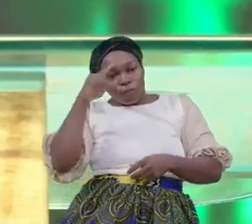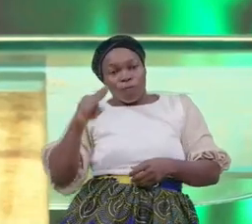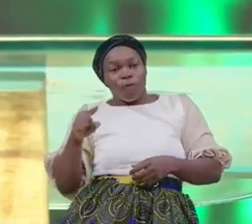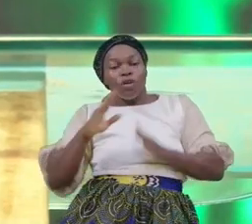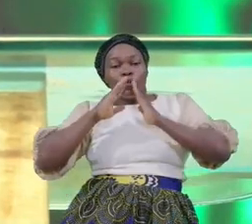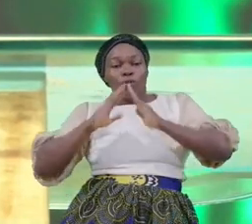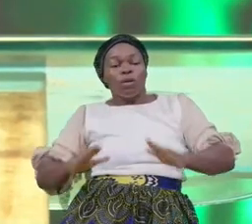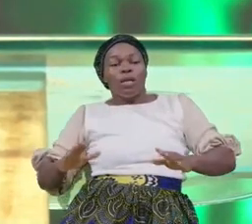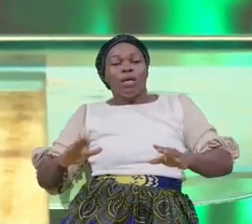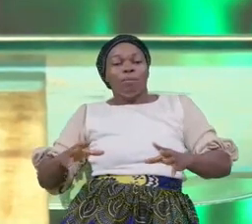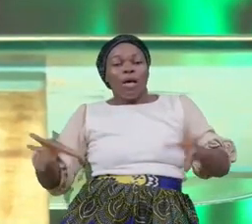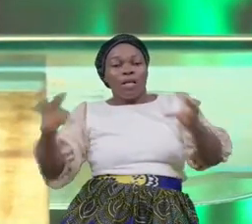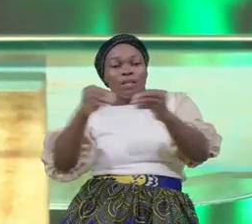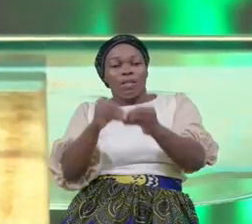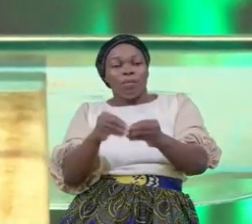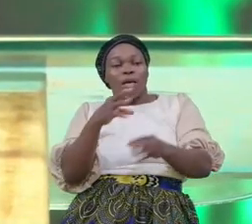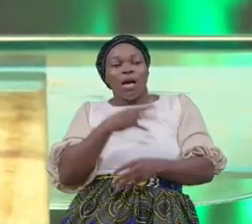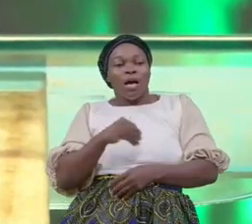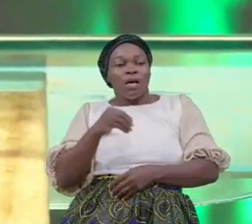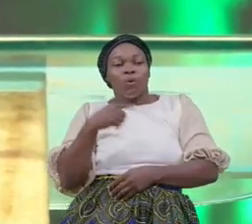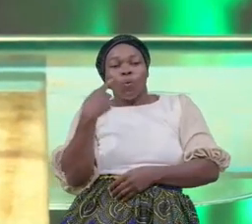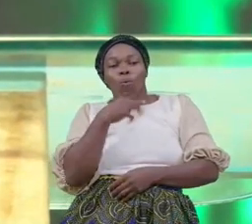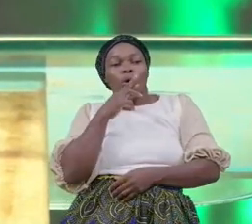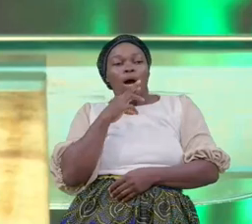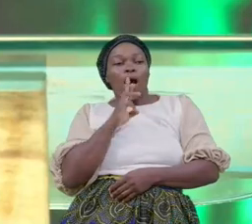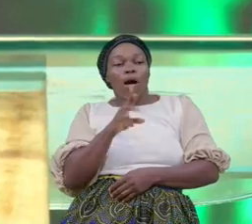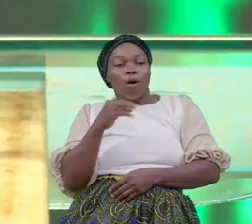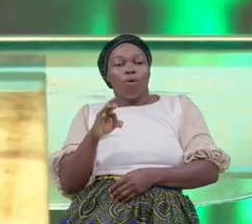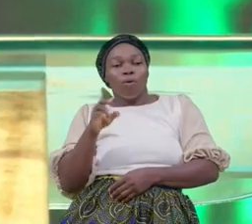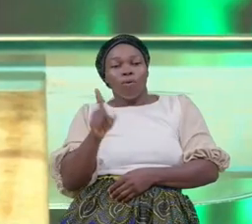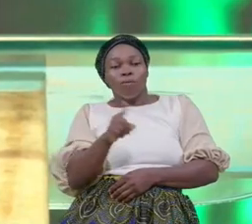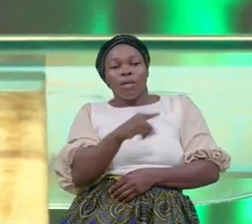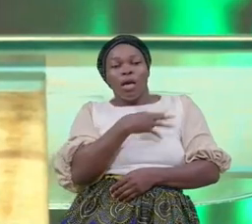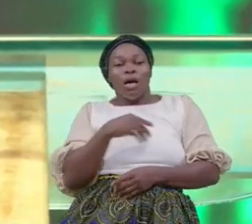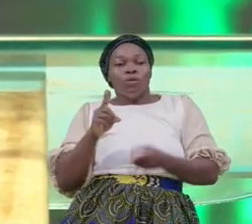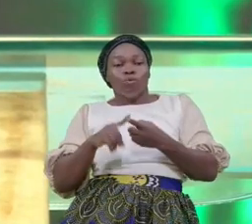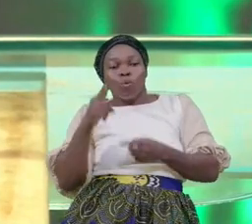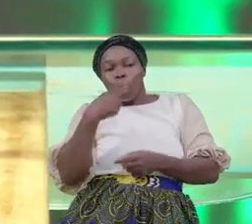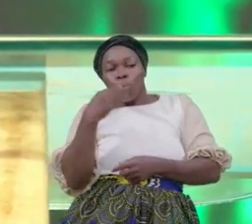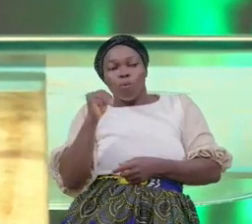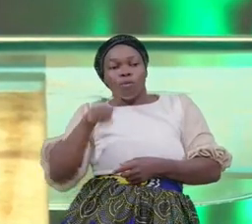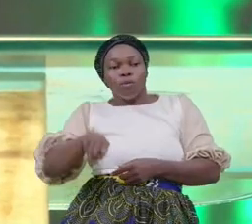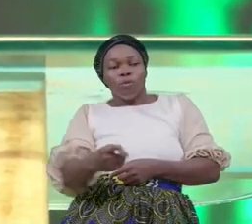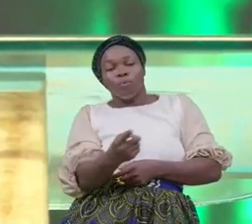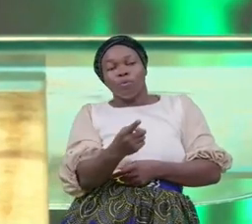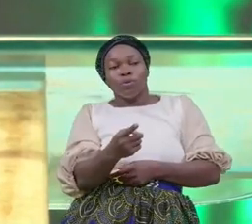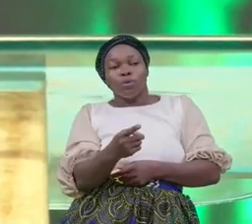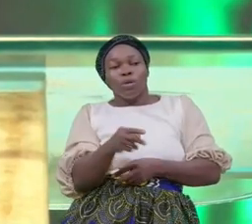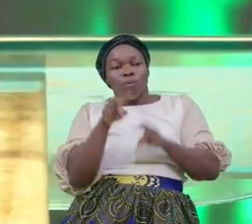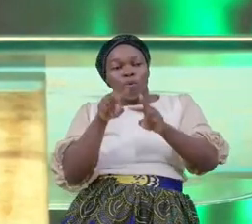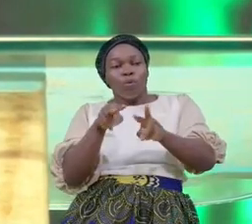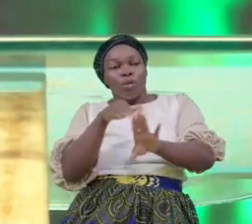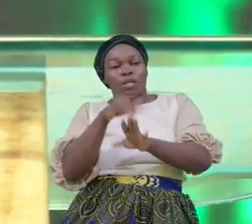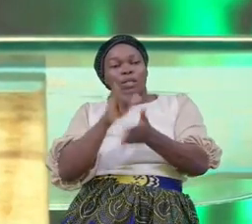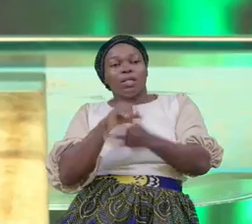solennelles, ceux qui sont sortis de ton sein. L'opprobre pèse sur eux. Voici, en ce